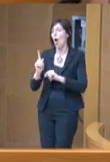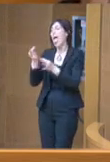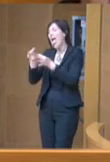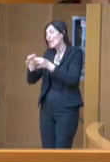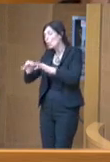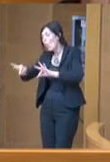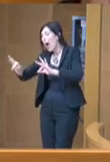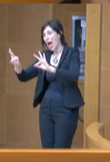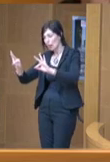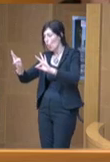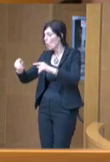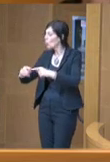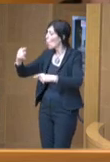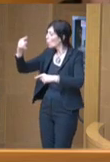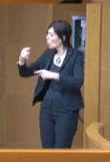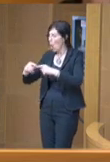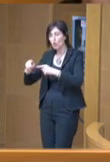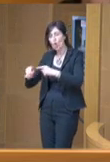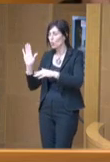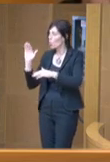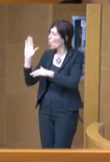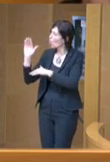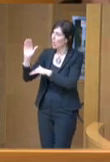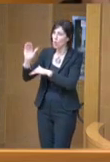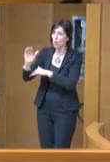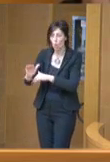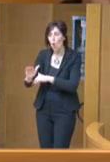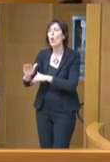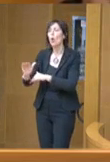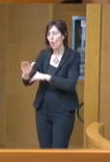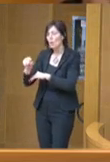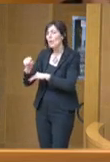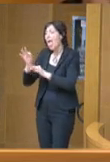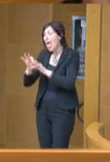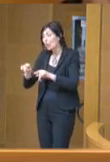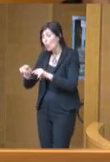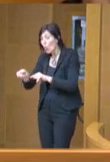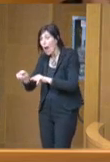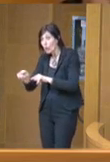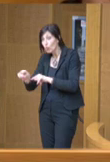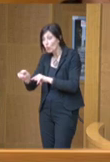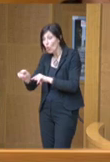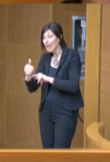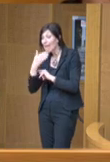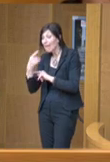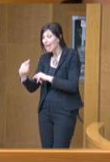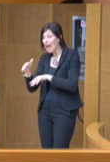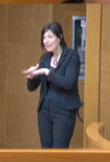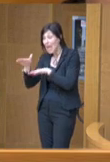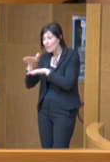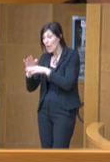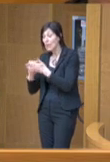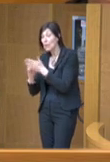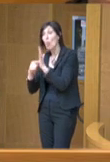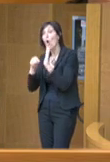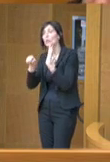sta tutto il giorno, tutti i giorni, e che di fatto diventa, con questa esperienza si è dimostrato, il